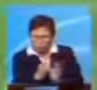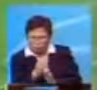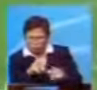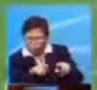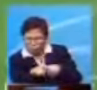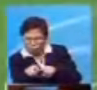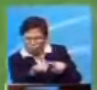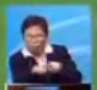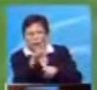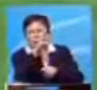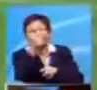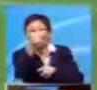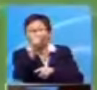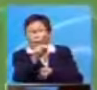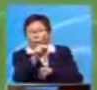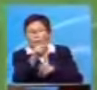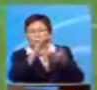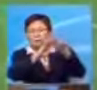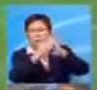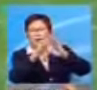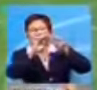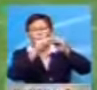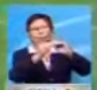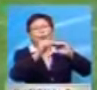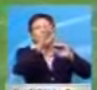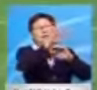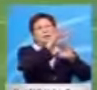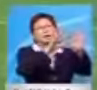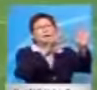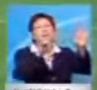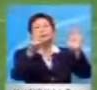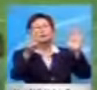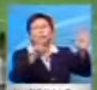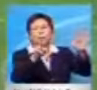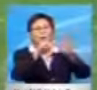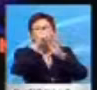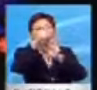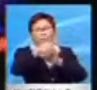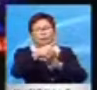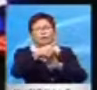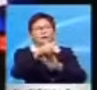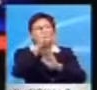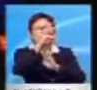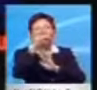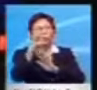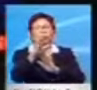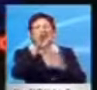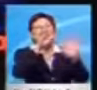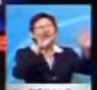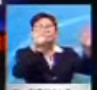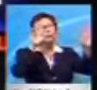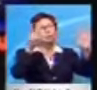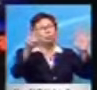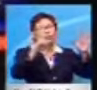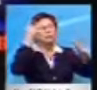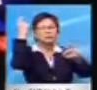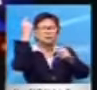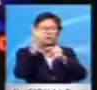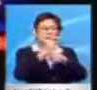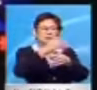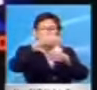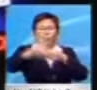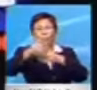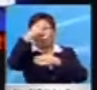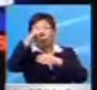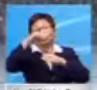serangan dan Uan Martin lucero menjadikan kedudukan 52 minit ke-66 kedudukan 52 ini kekal hingga tamat perlawanan